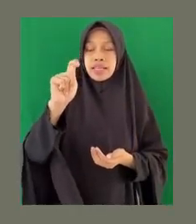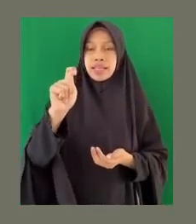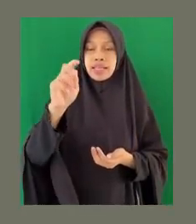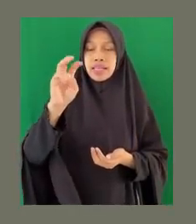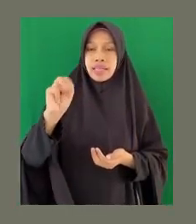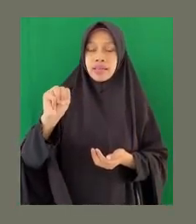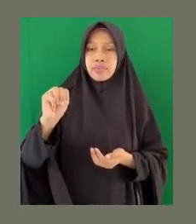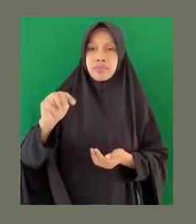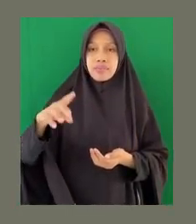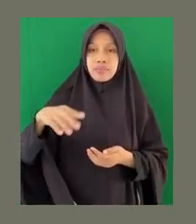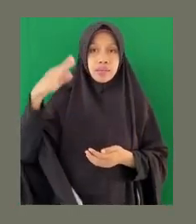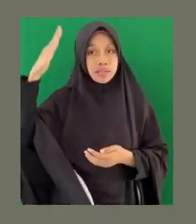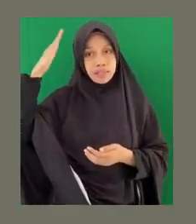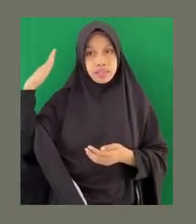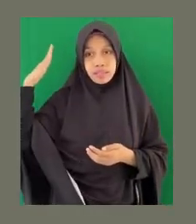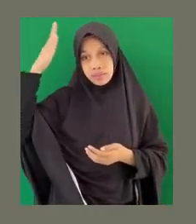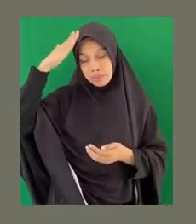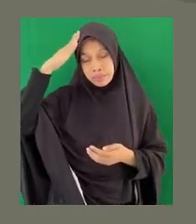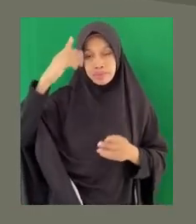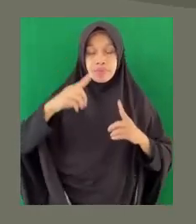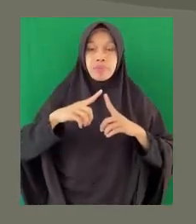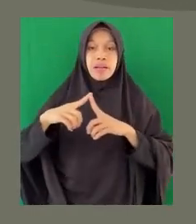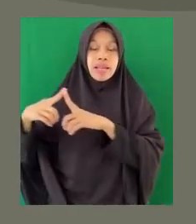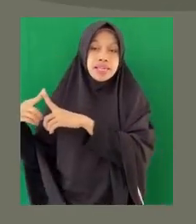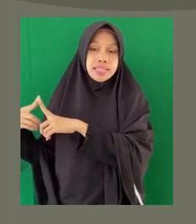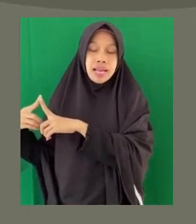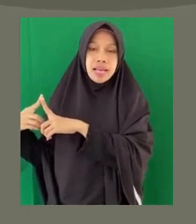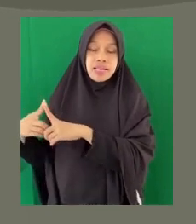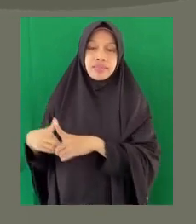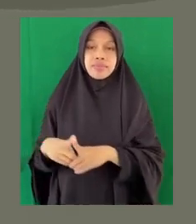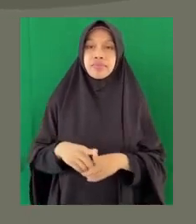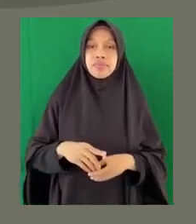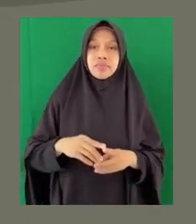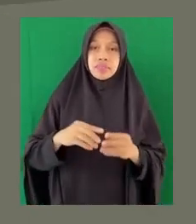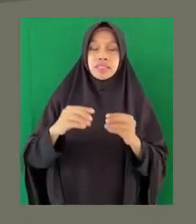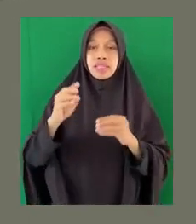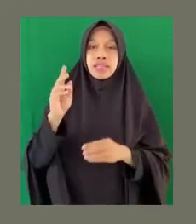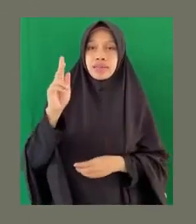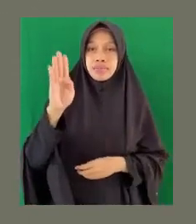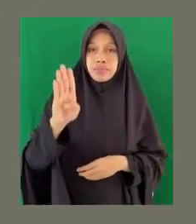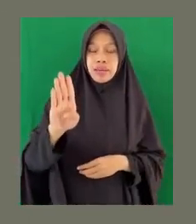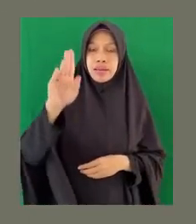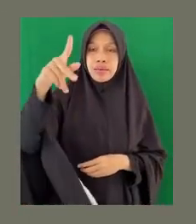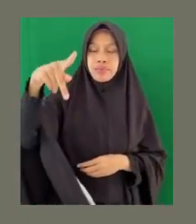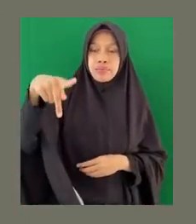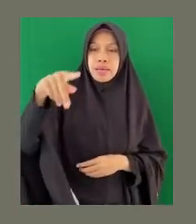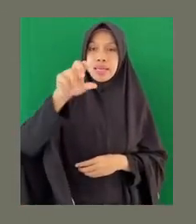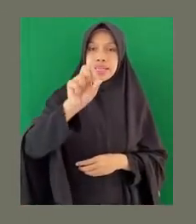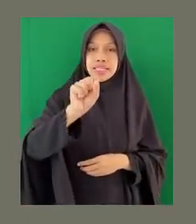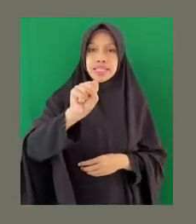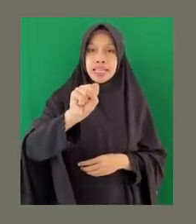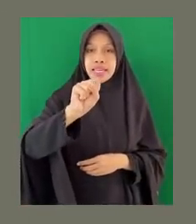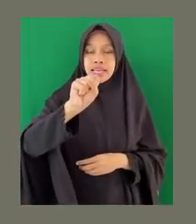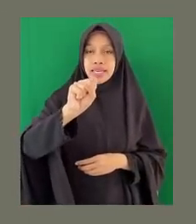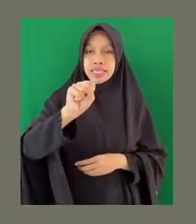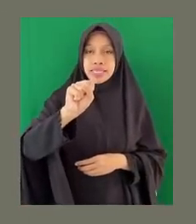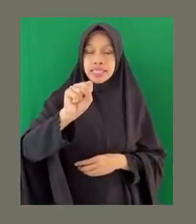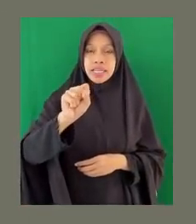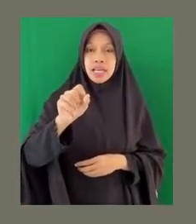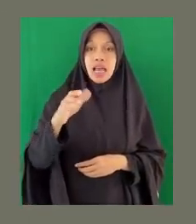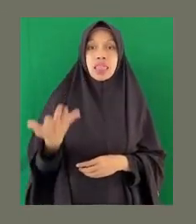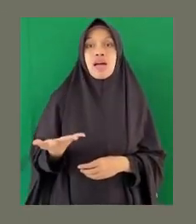yang dikeluarkan oleh kepala desa setempat. Melampirkan surat keterangan tunjangan sosial lainnya, seperti